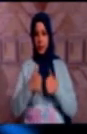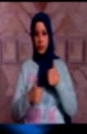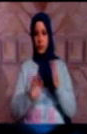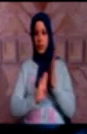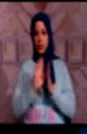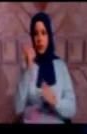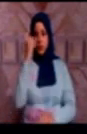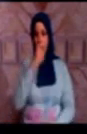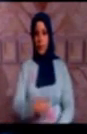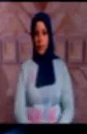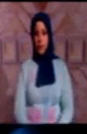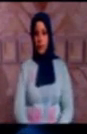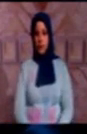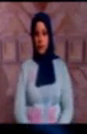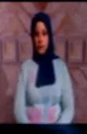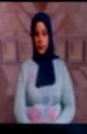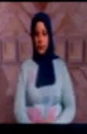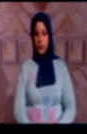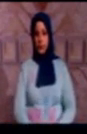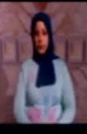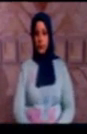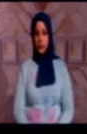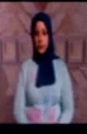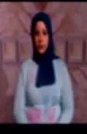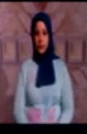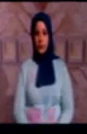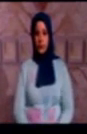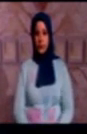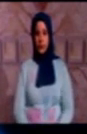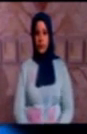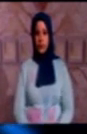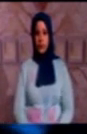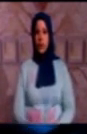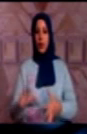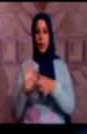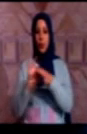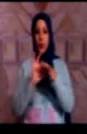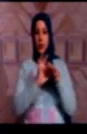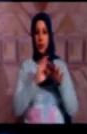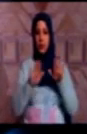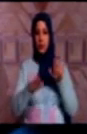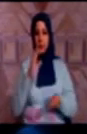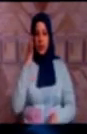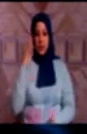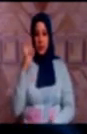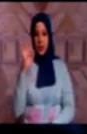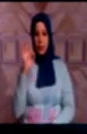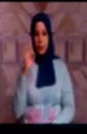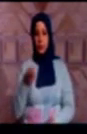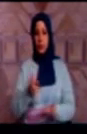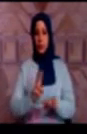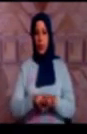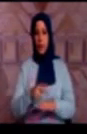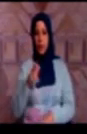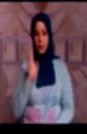طب استاذ رفعت يعني اللي في الحلقه الوصل ما بين الثانويه العامه وما